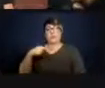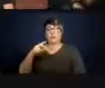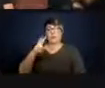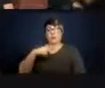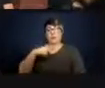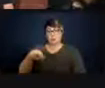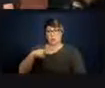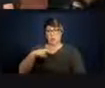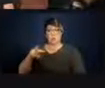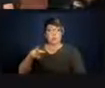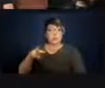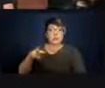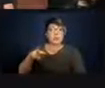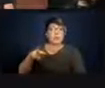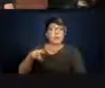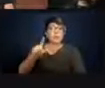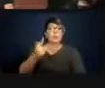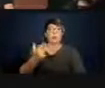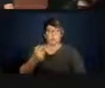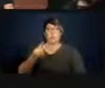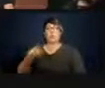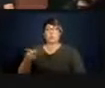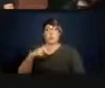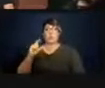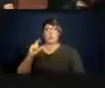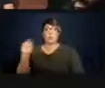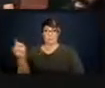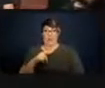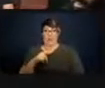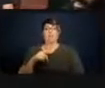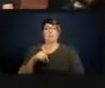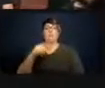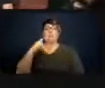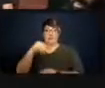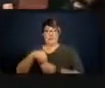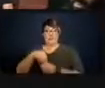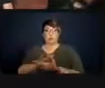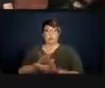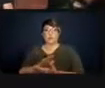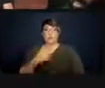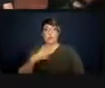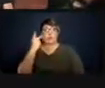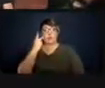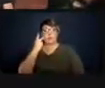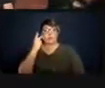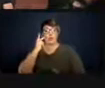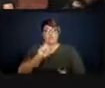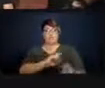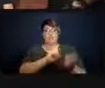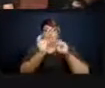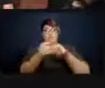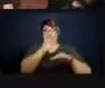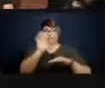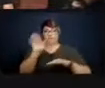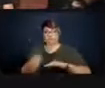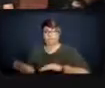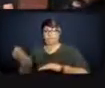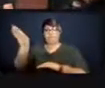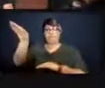tumeweza kukuwa na mafunzo ya ana kwa ana, na pia mafunzo ya kwa njia